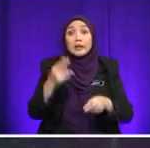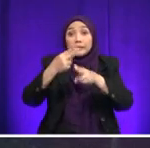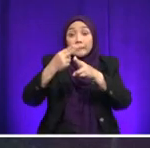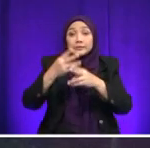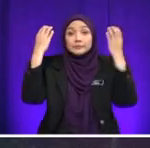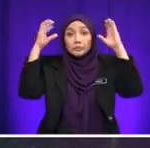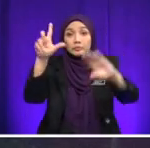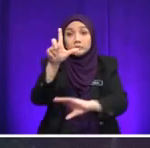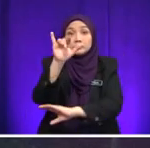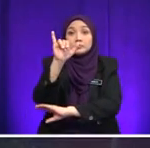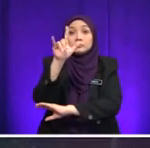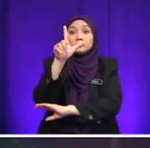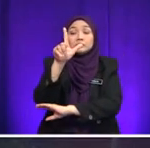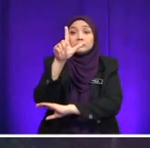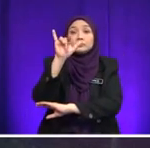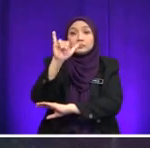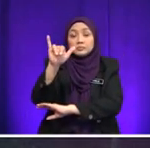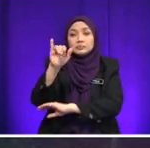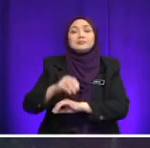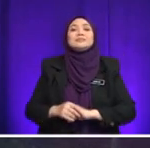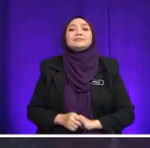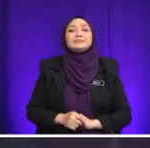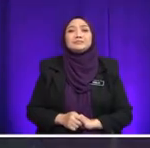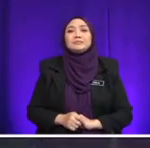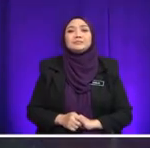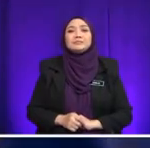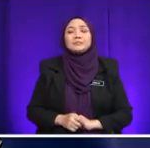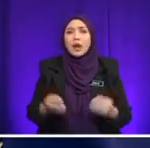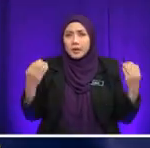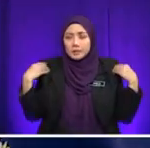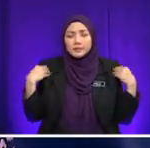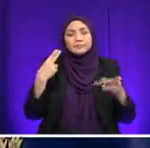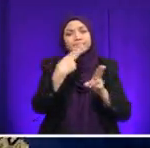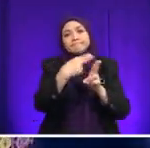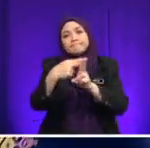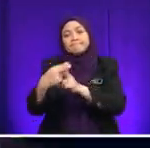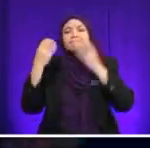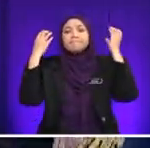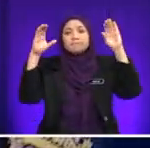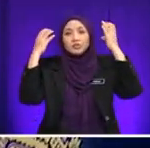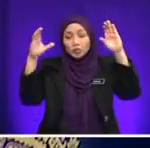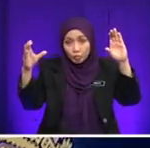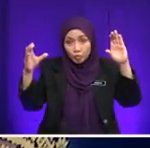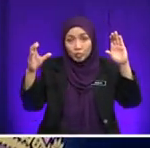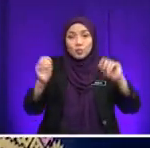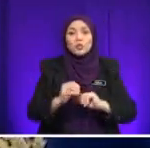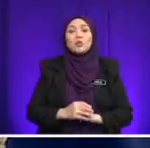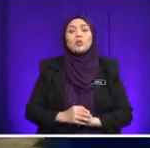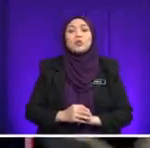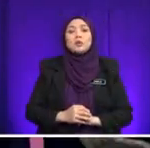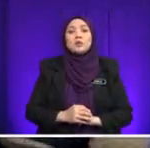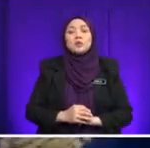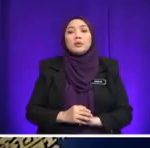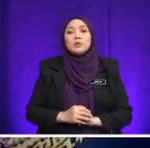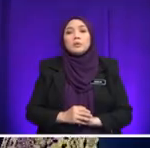ada juga dayang Fauziah kemudian kita ada Cikgu ajibah Abul yang mana mereka ini sebenarnya